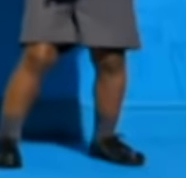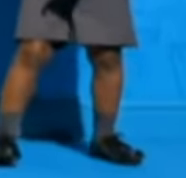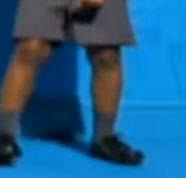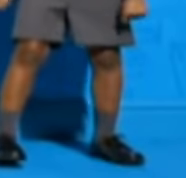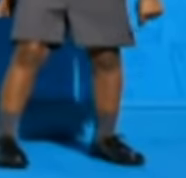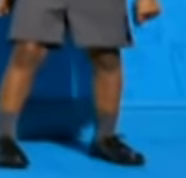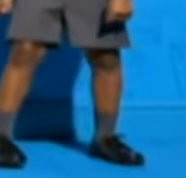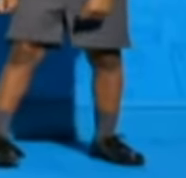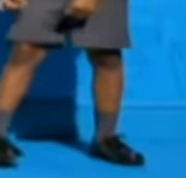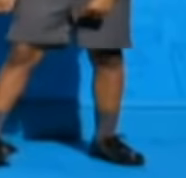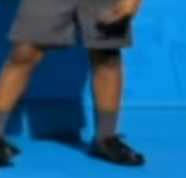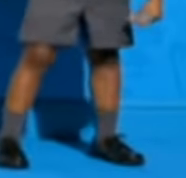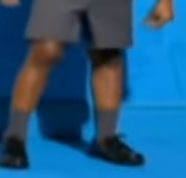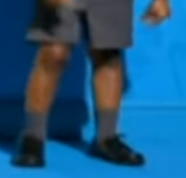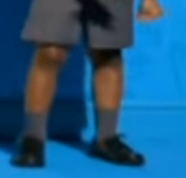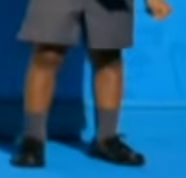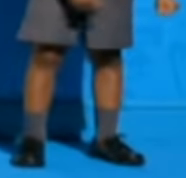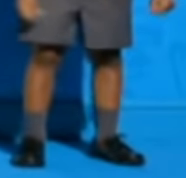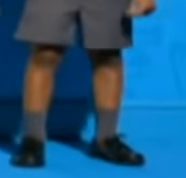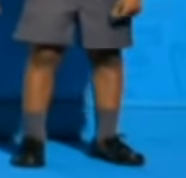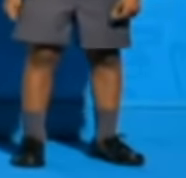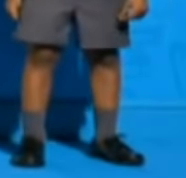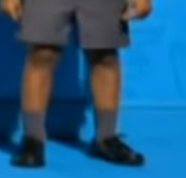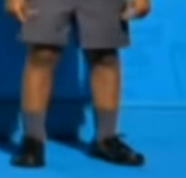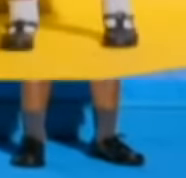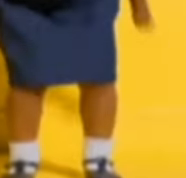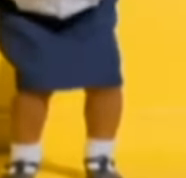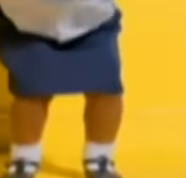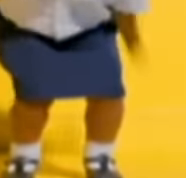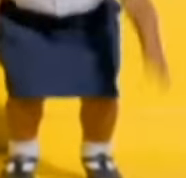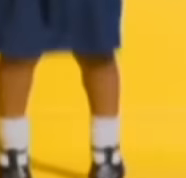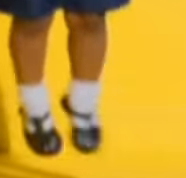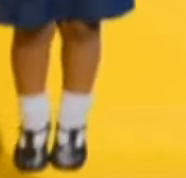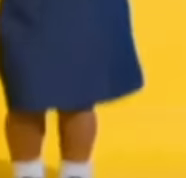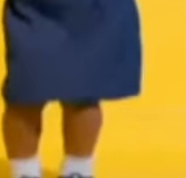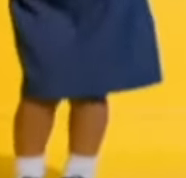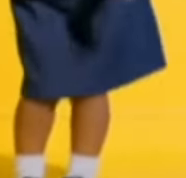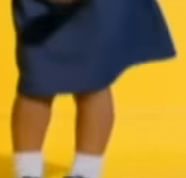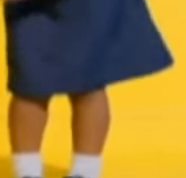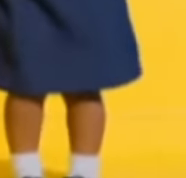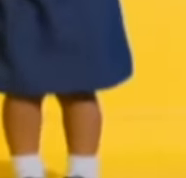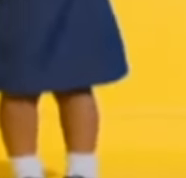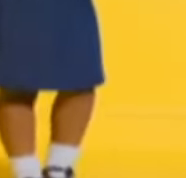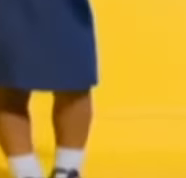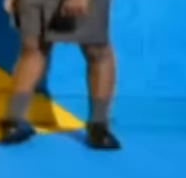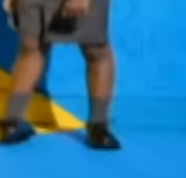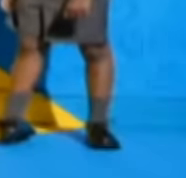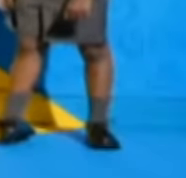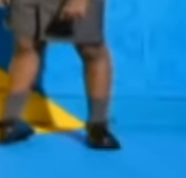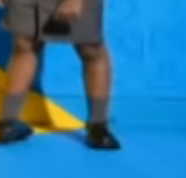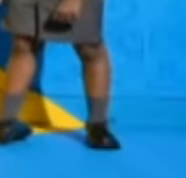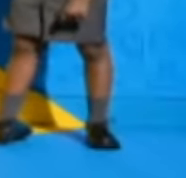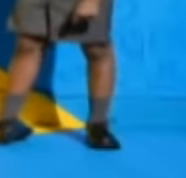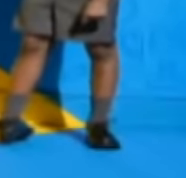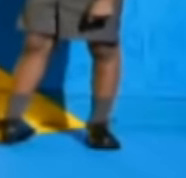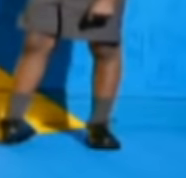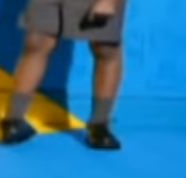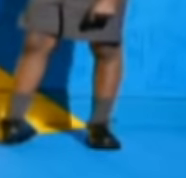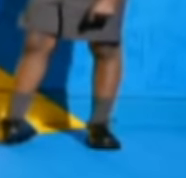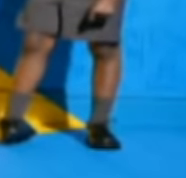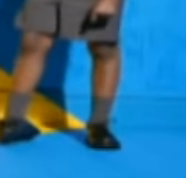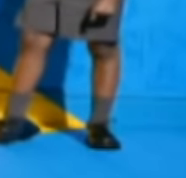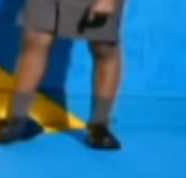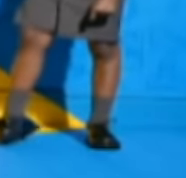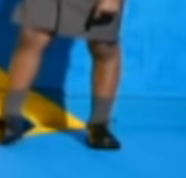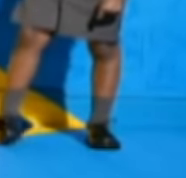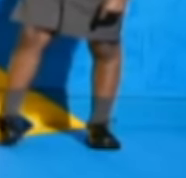90 for your first school outfit? Get everything you need and more. Pip, your number one